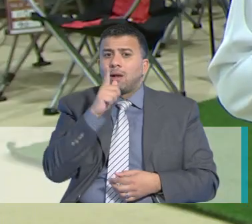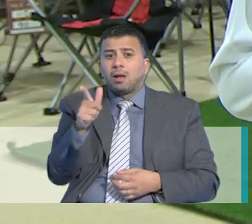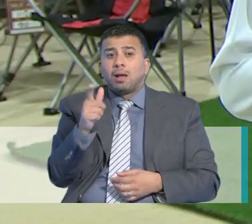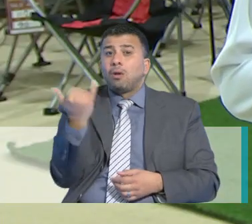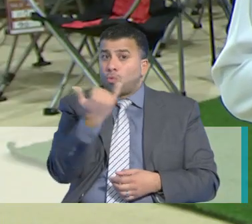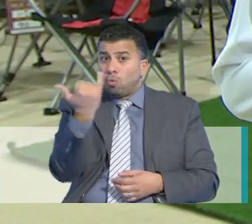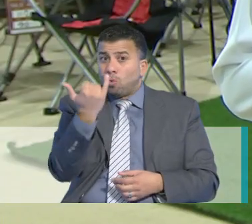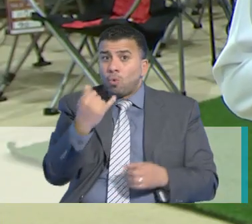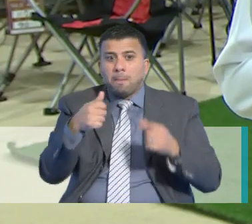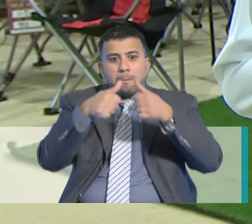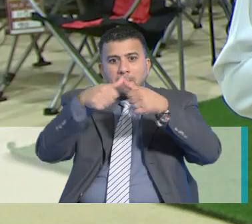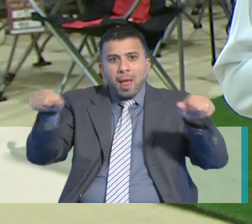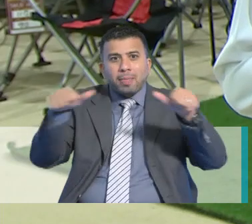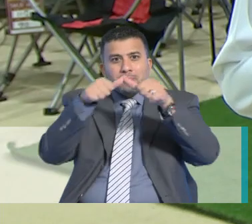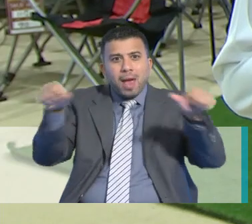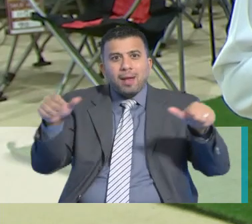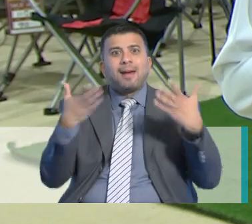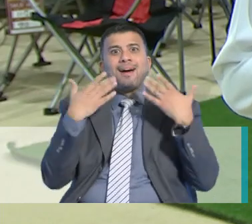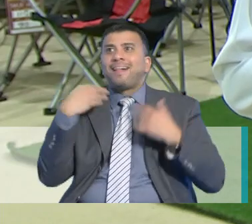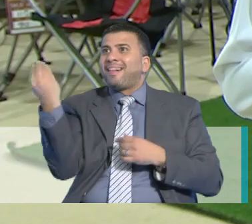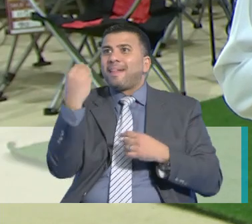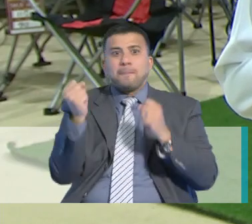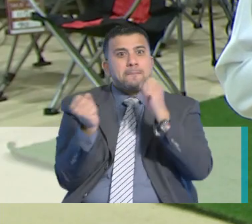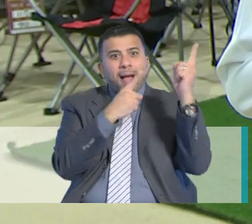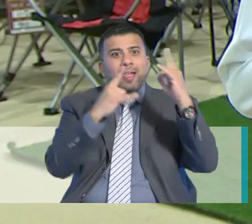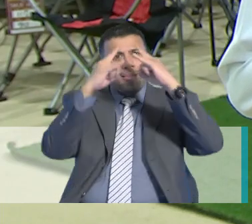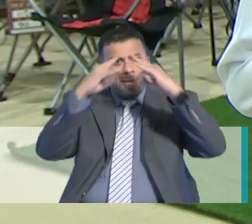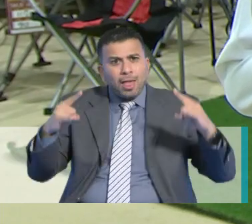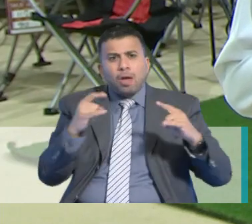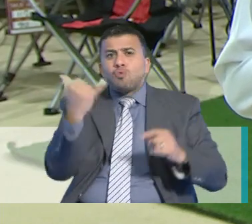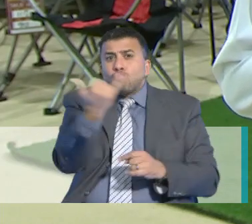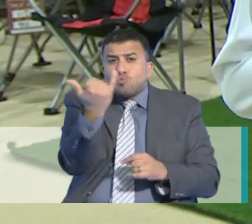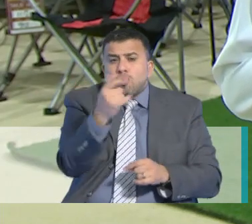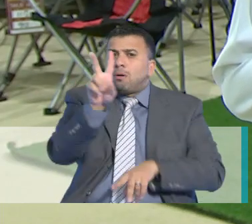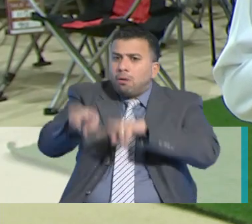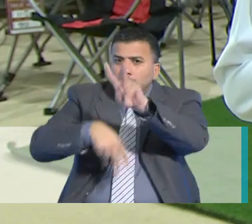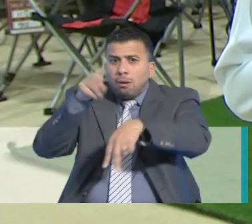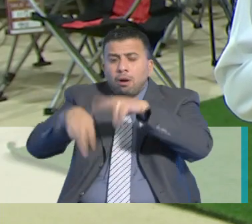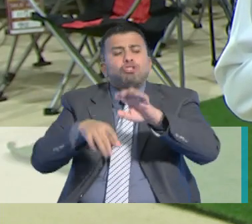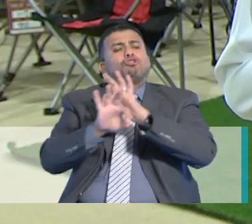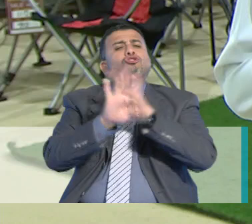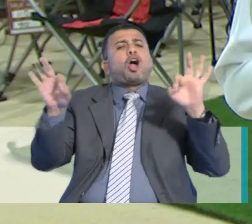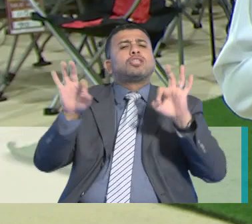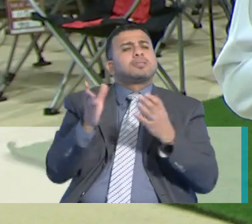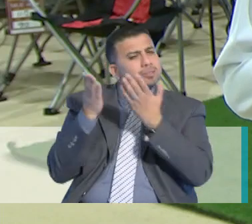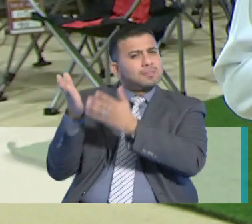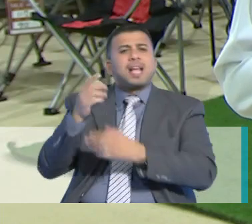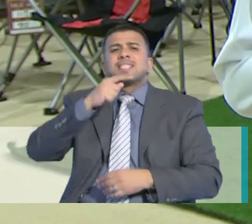فرصة هامة لعشاق التخييم والرحلات لاقتناء ما يلزمهم من معدات تضفي على رحلاتهم